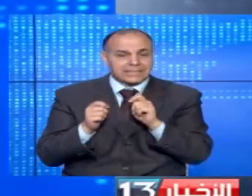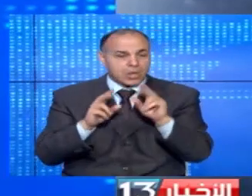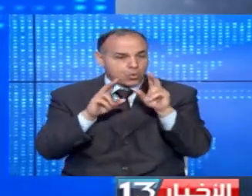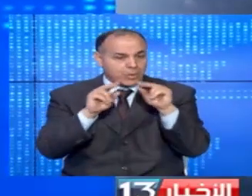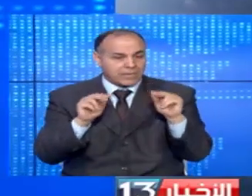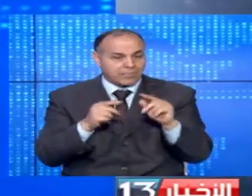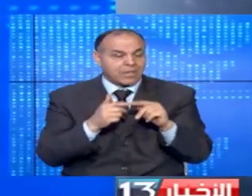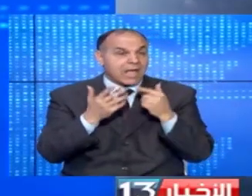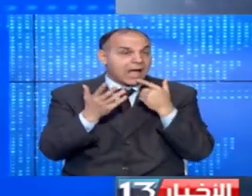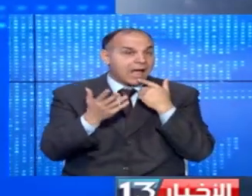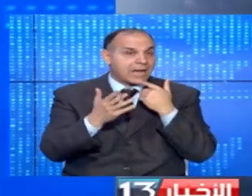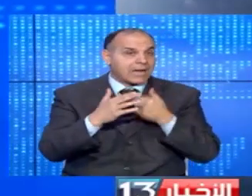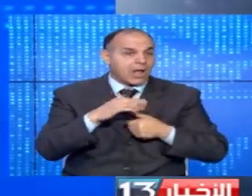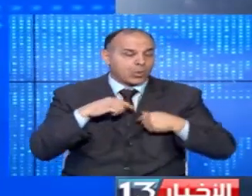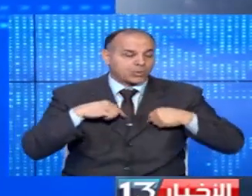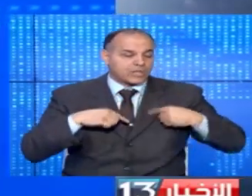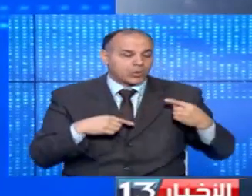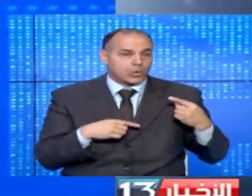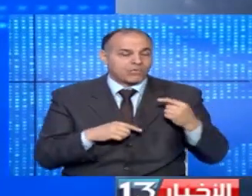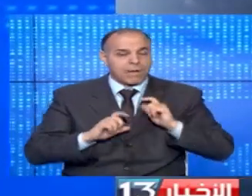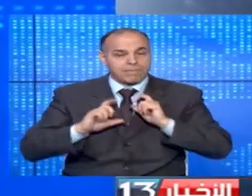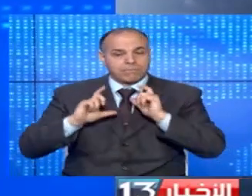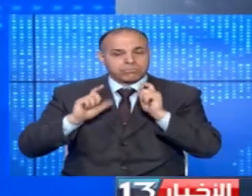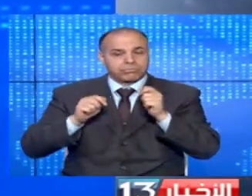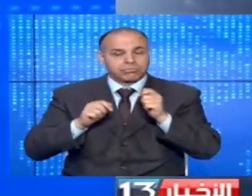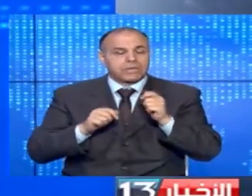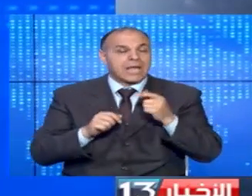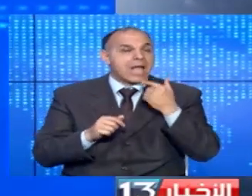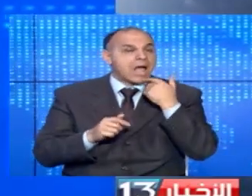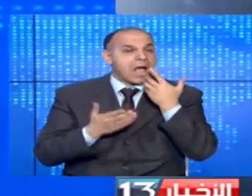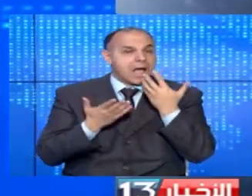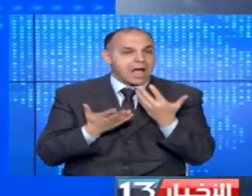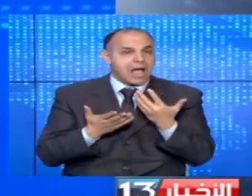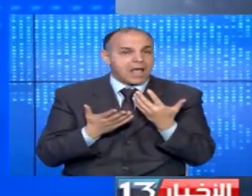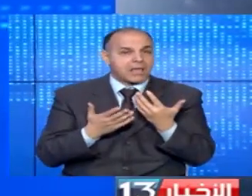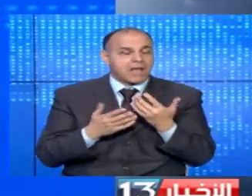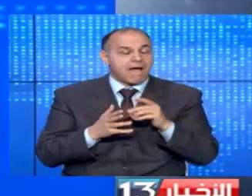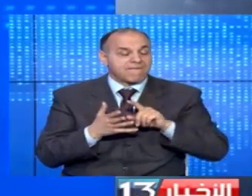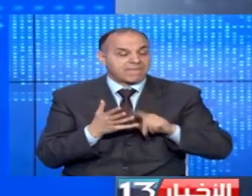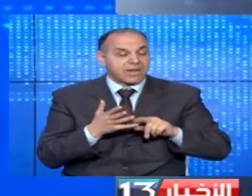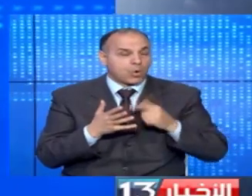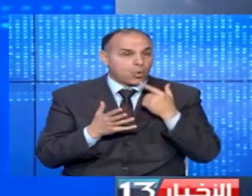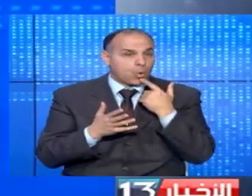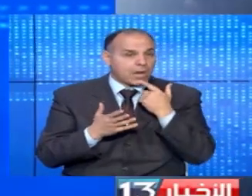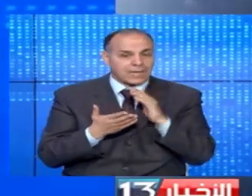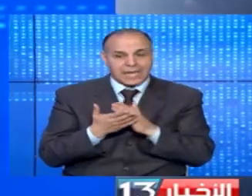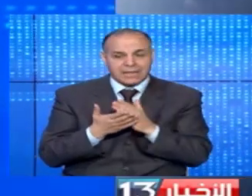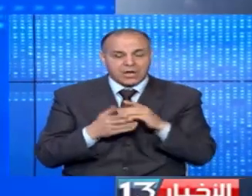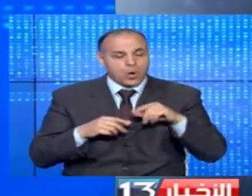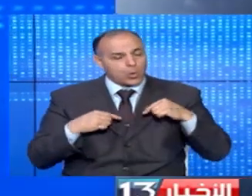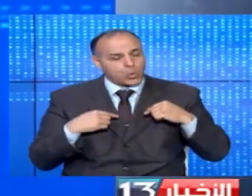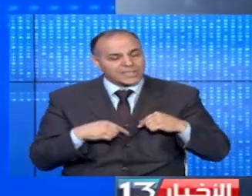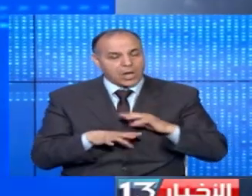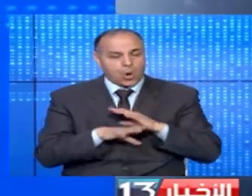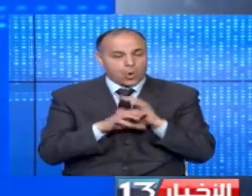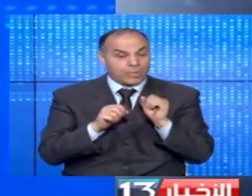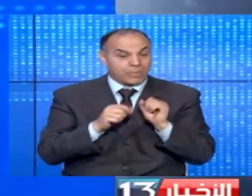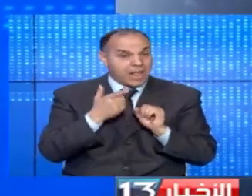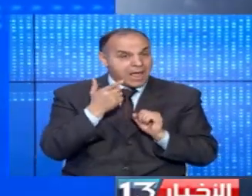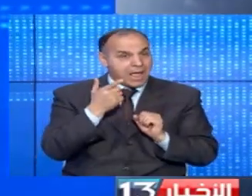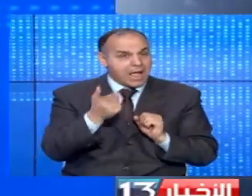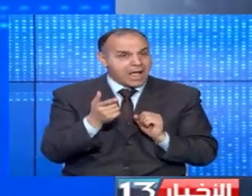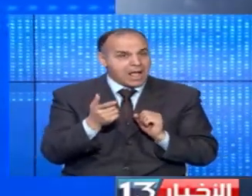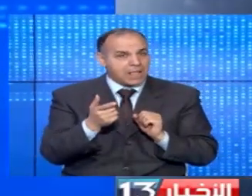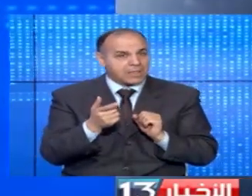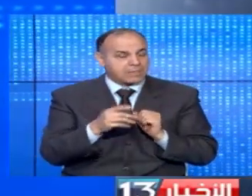ان رئيس الوزراء المكلف حسان دياب يضع اللمسات الاخيره على تشكيله الحكوميه وقد